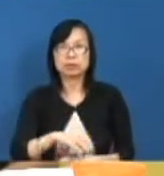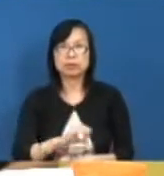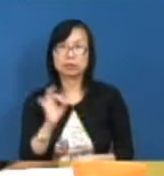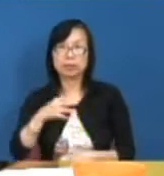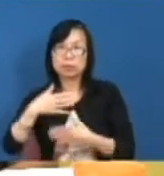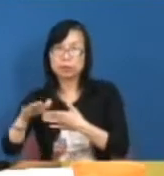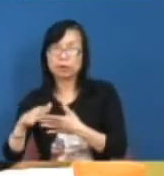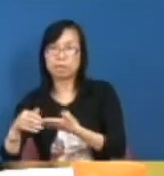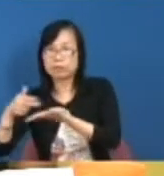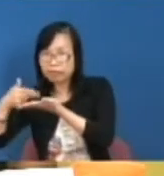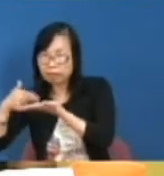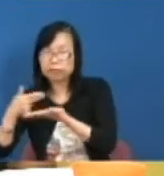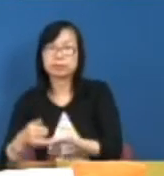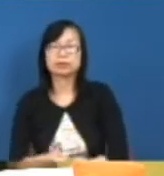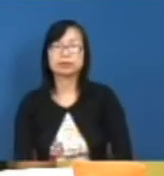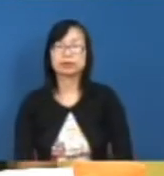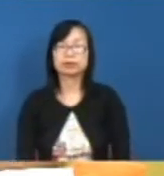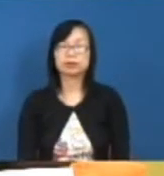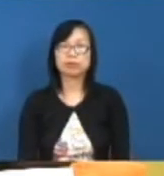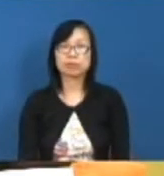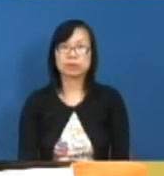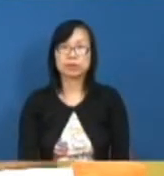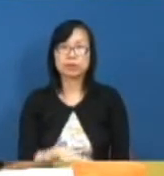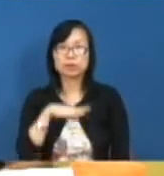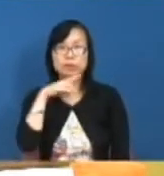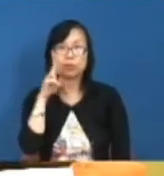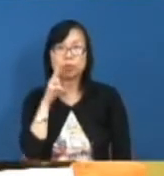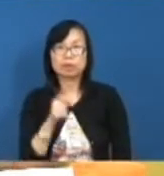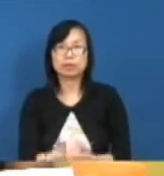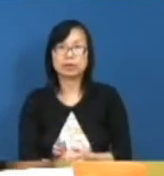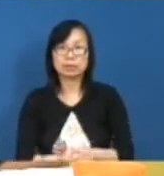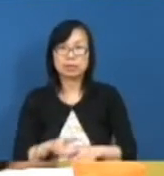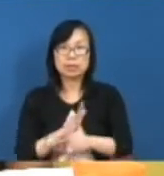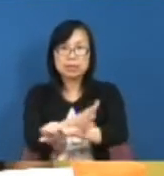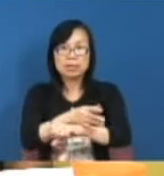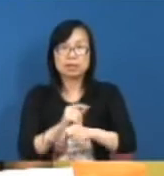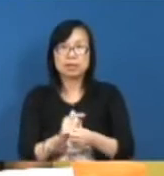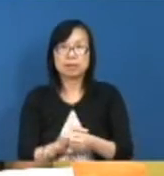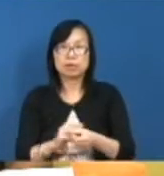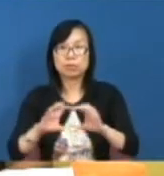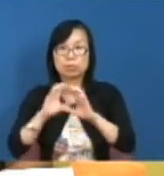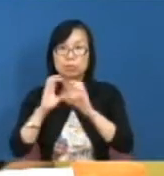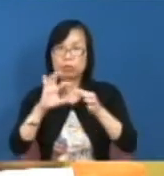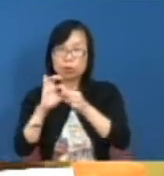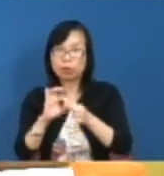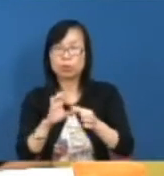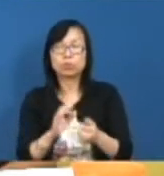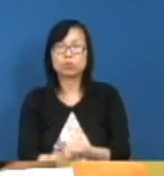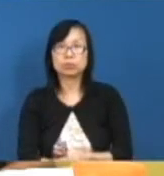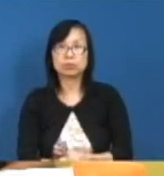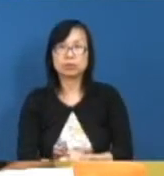嘛，系咪？如果唔系社民联同埋啲学生去示威，或者支联会去示威，佢会穿